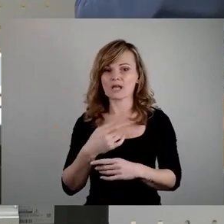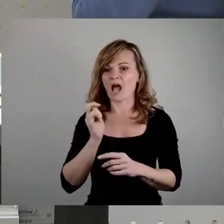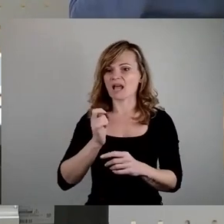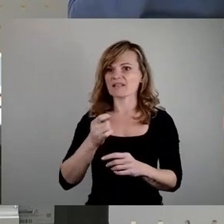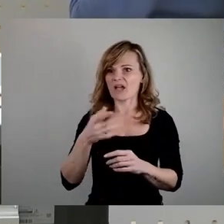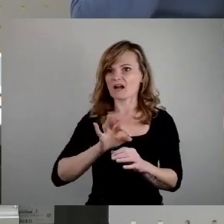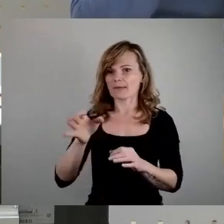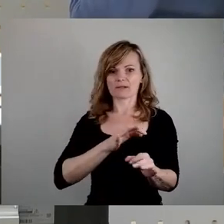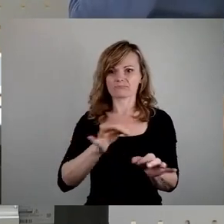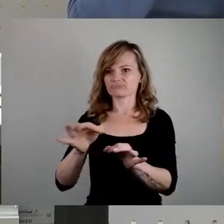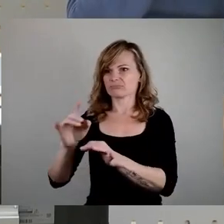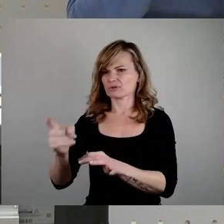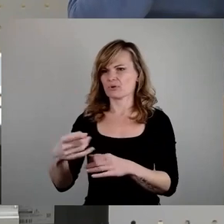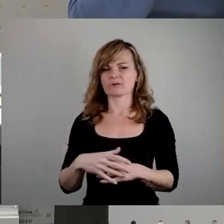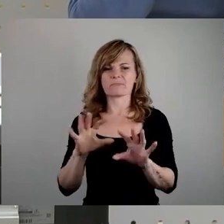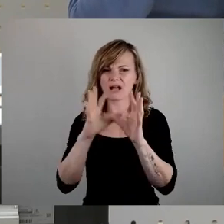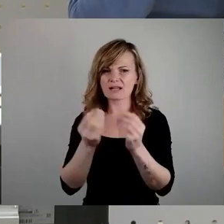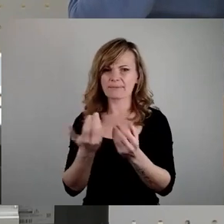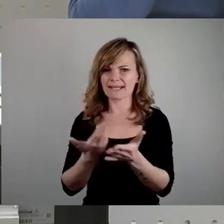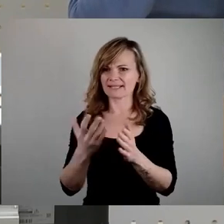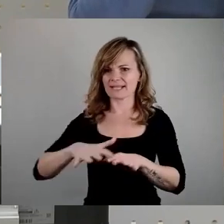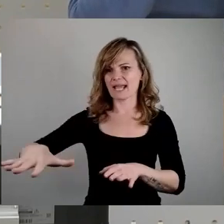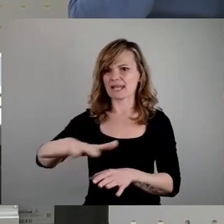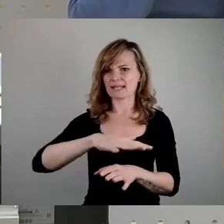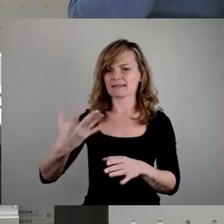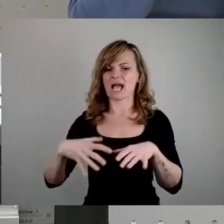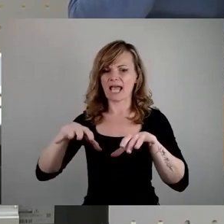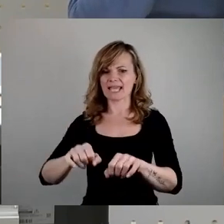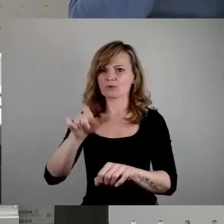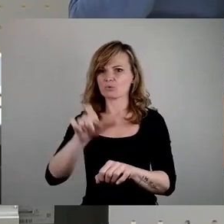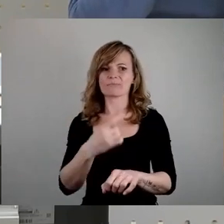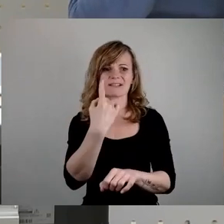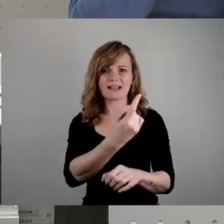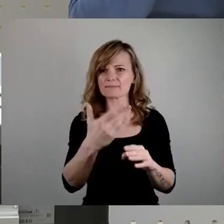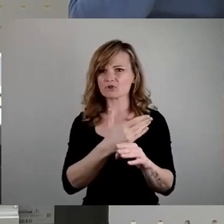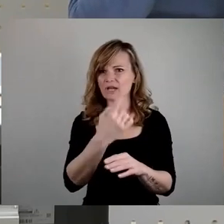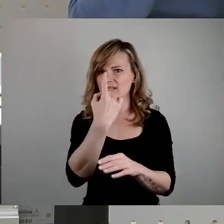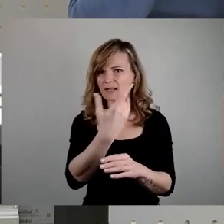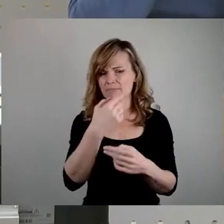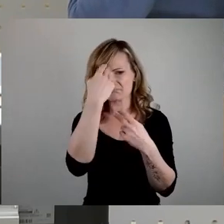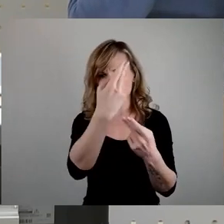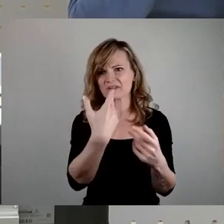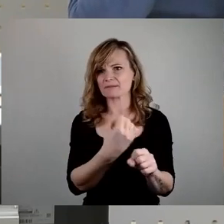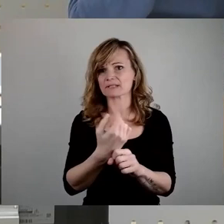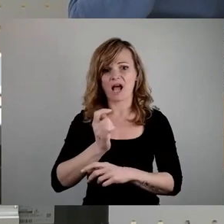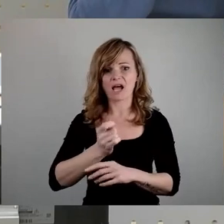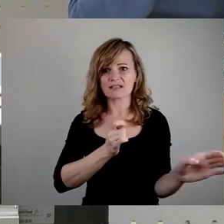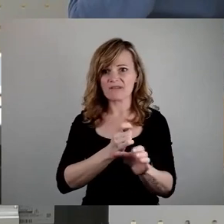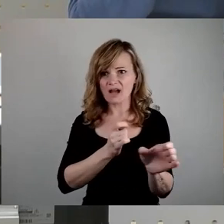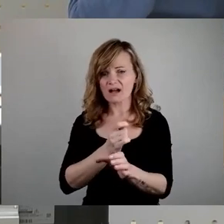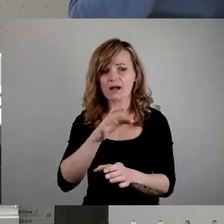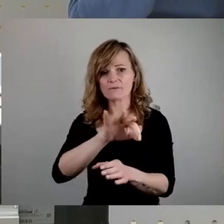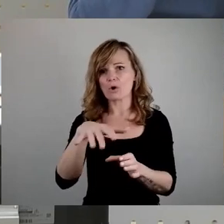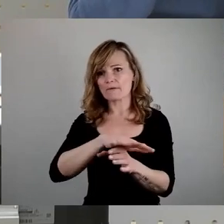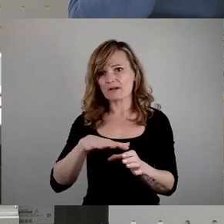sollen. Grundsätzlich gehört dieses Gelände einem Eigentümer und der Eigentümer kann aber selbst entscheiden, was er dort macht. Ob er den Handwerker ansiedelt, ob er die Flächen für Handwerker zur Verfügung